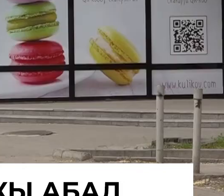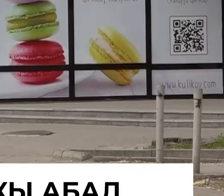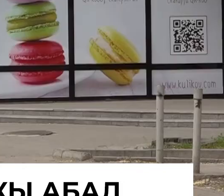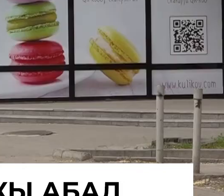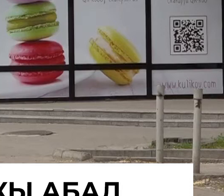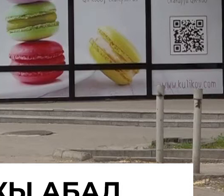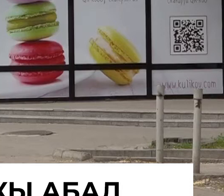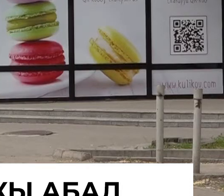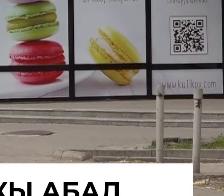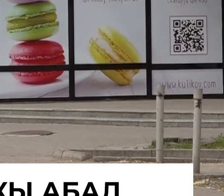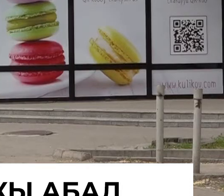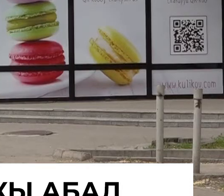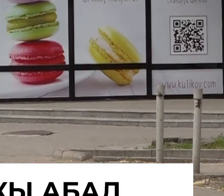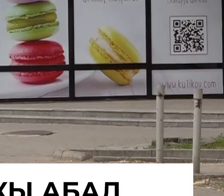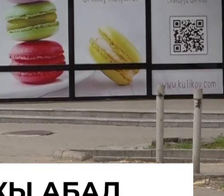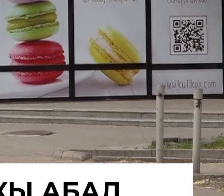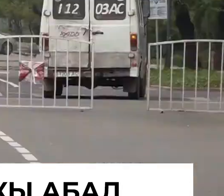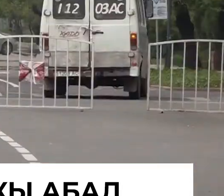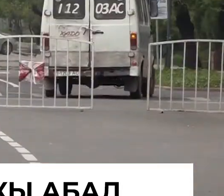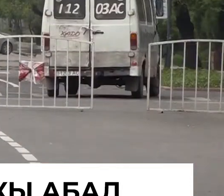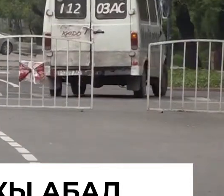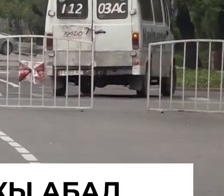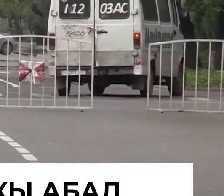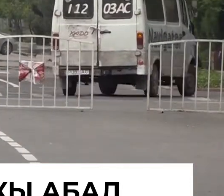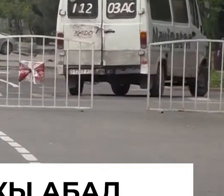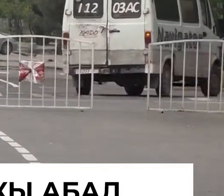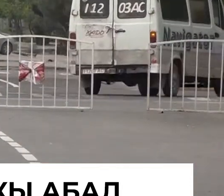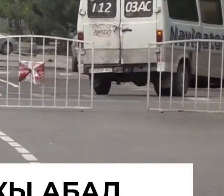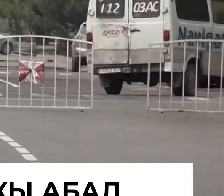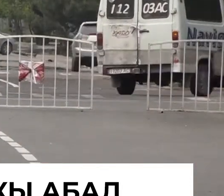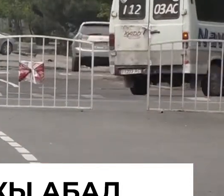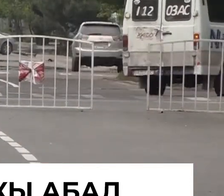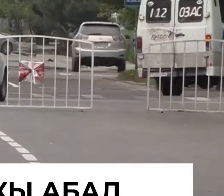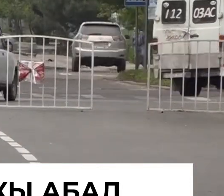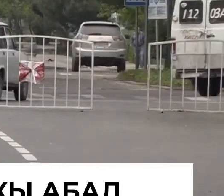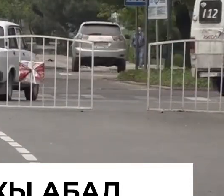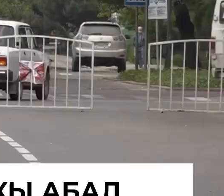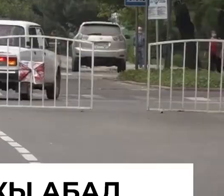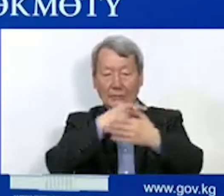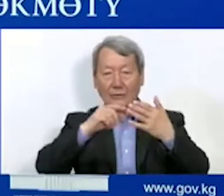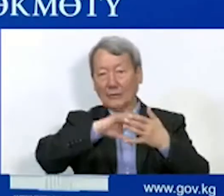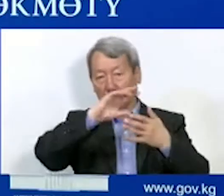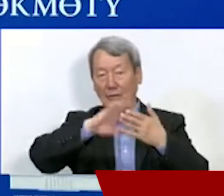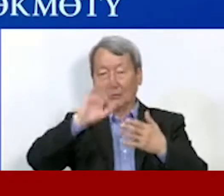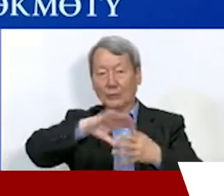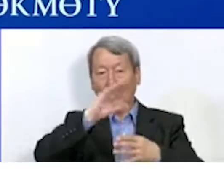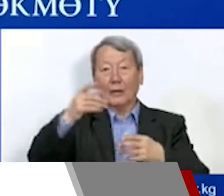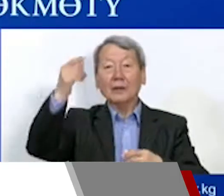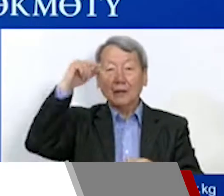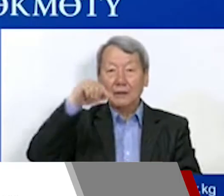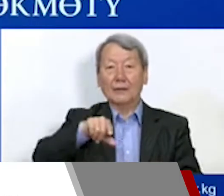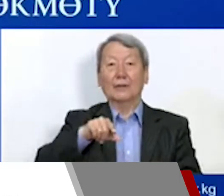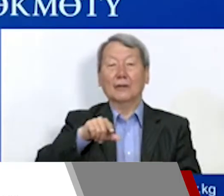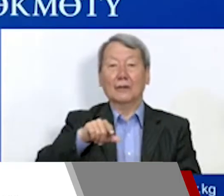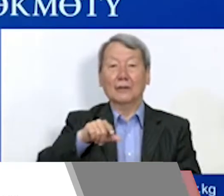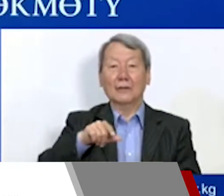билдирди. 22 майга карата өлкөдө илдетке чалдыккандардын жалпы саны 1350 адамга жетти. Ошол эле учурда